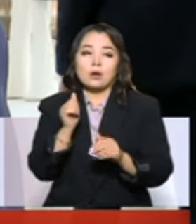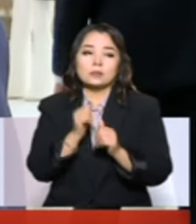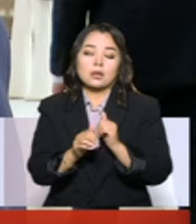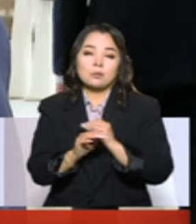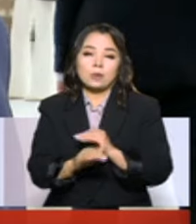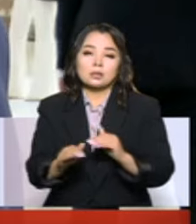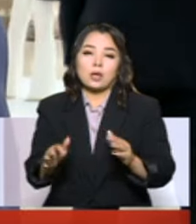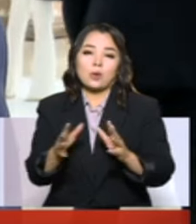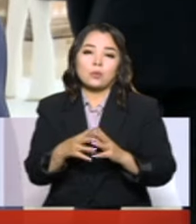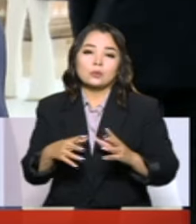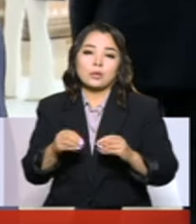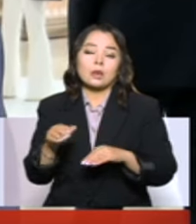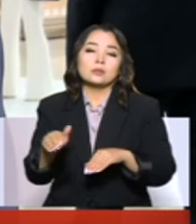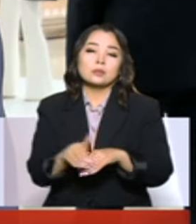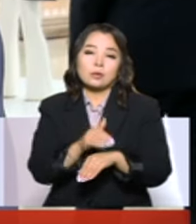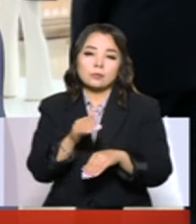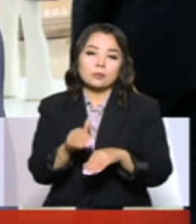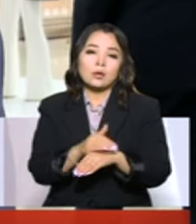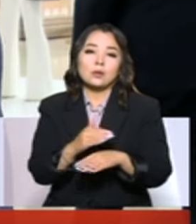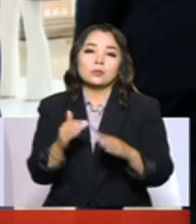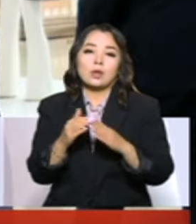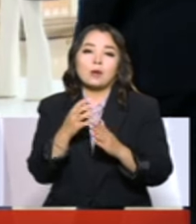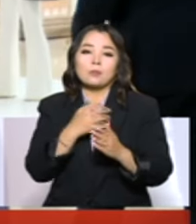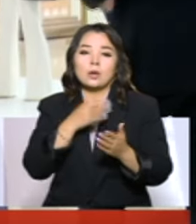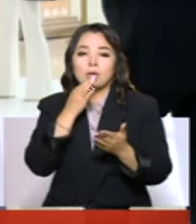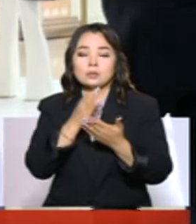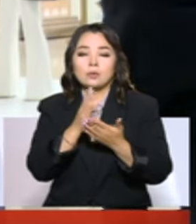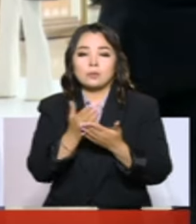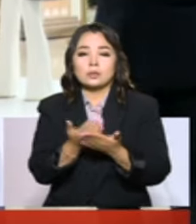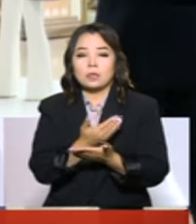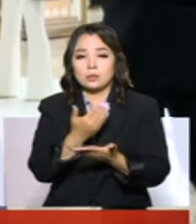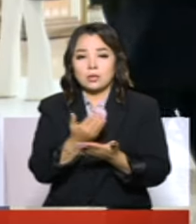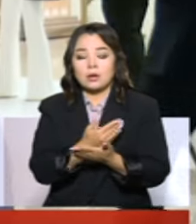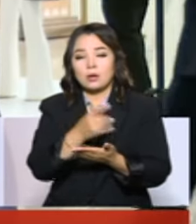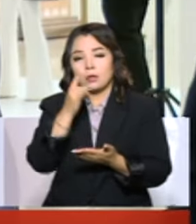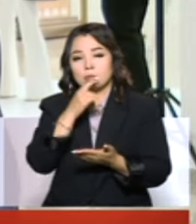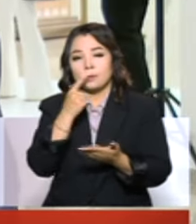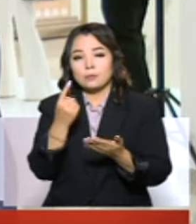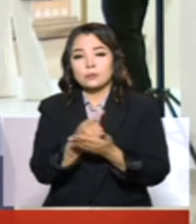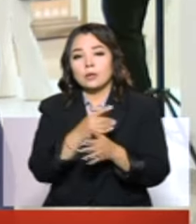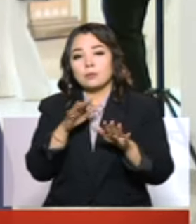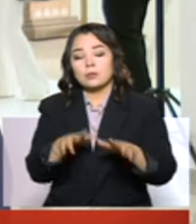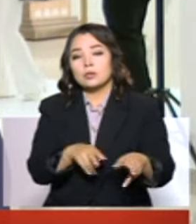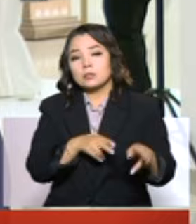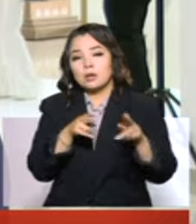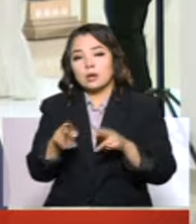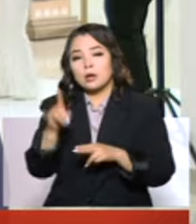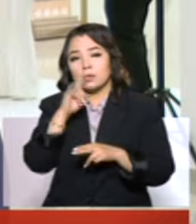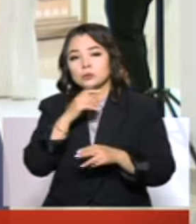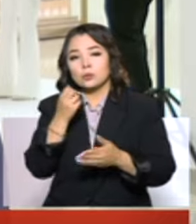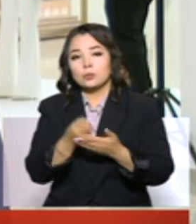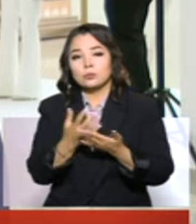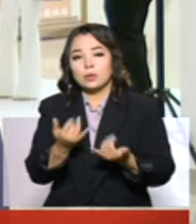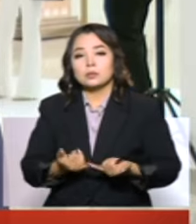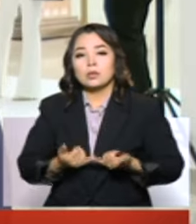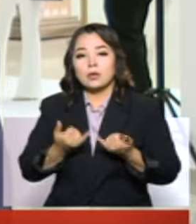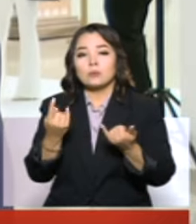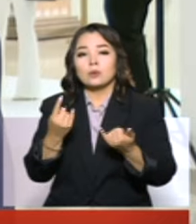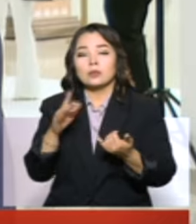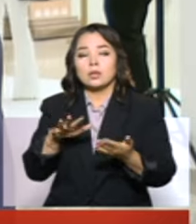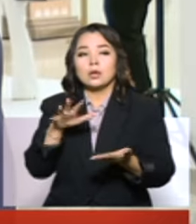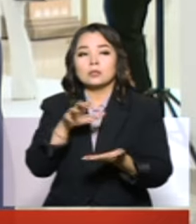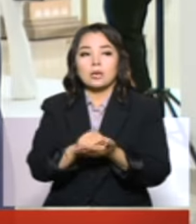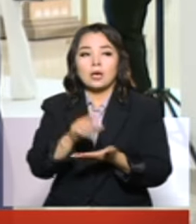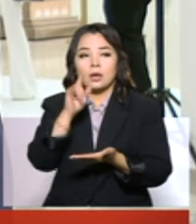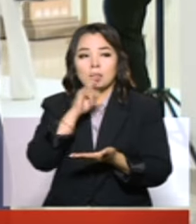баланың отбасы мейірімін үйінің болуы маңызды деп санаймын. Қазақ жерінде алғаш рет болуым Қазақстанның отбасы құндылығын бірінші орынға қоятыны